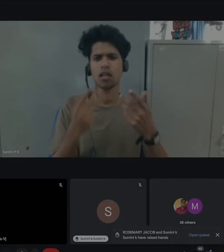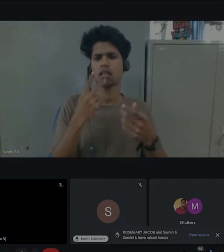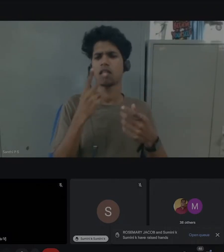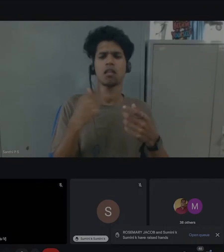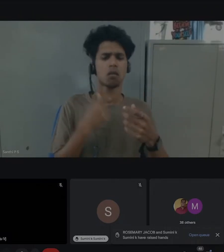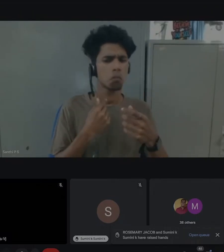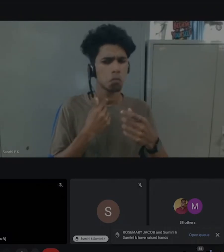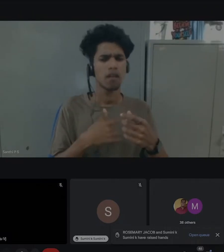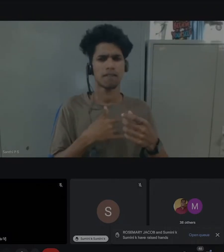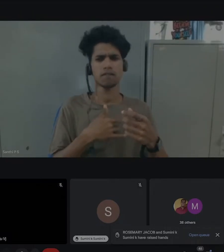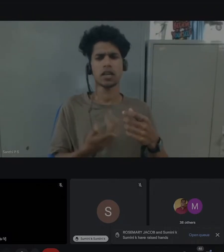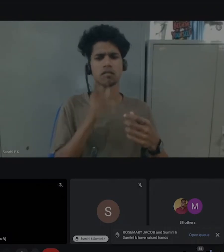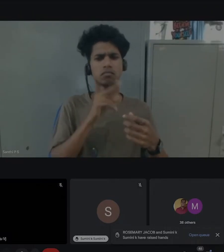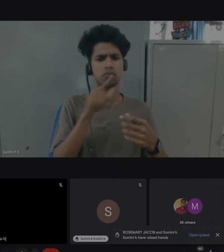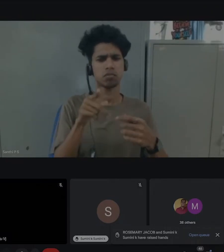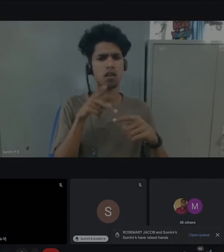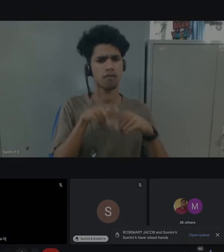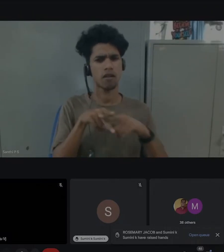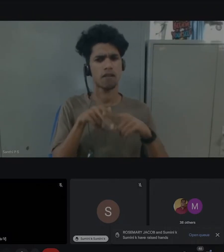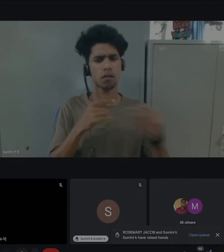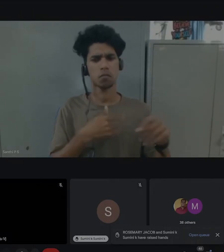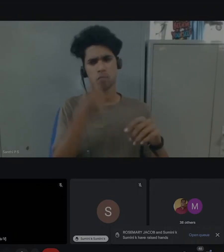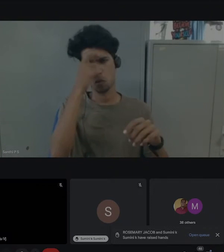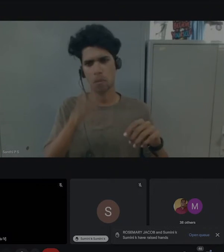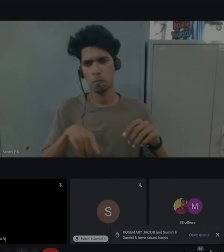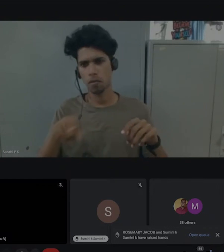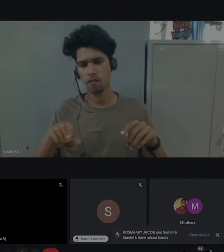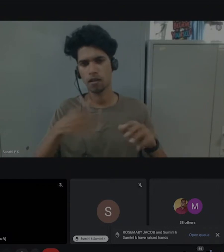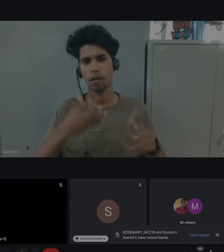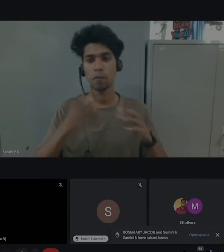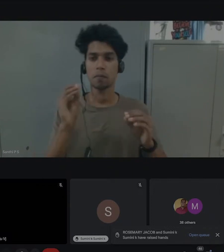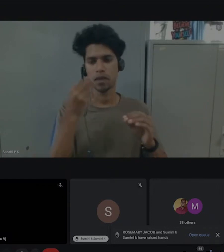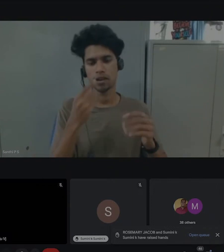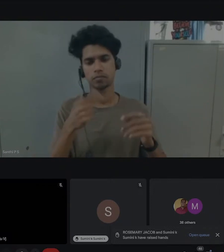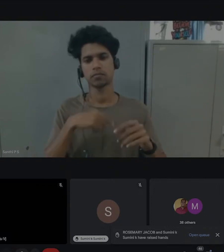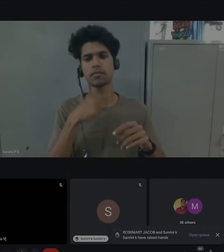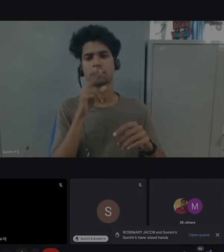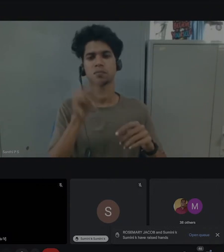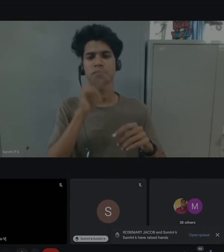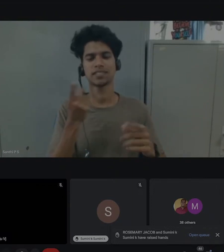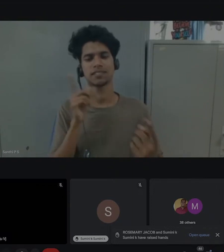കേട്ടിട്ട്. അതെന്തുകൊണ്ടാണ് ആ ഉച്ചാര പ്രശ്നം വന്നിരിക്കുന്നത് എന്നുള്ളത് നമുക്ക് ഒരു സ്പീച്ച് തെറപ്പിസ്റ്റിനെ കാണിച്ച് തന്നെ